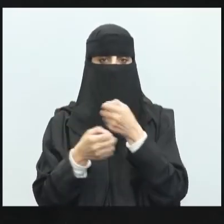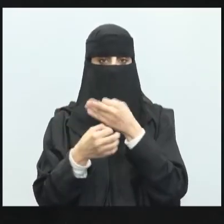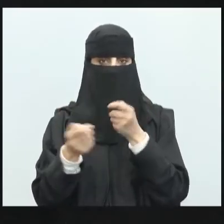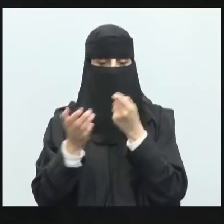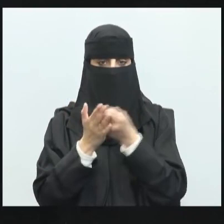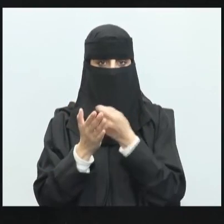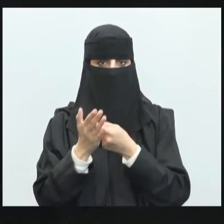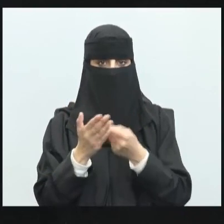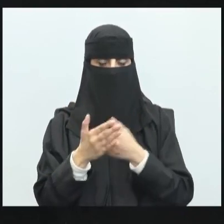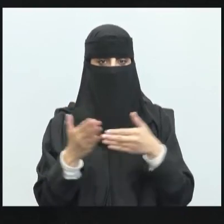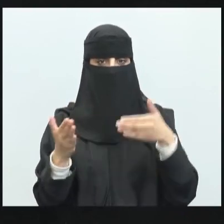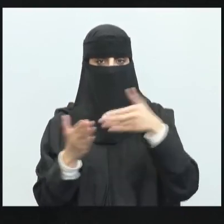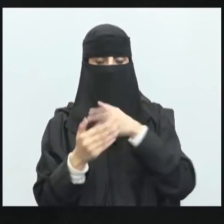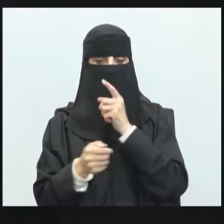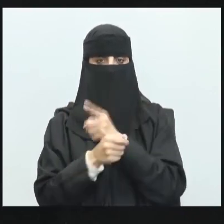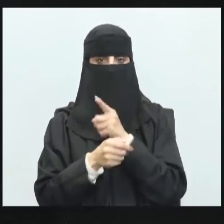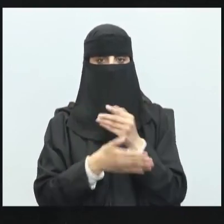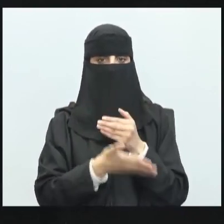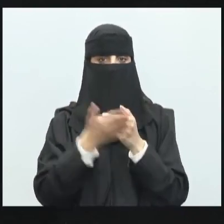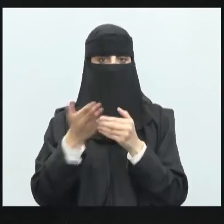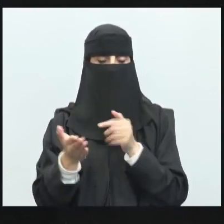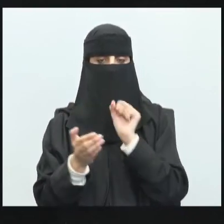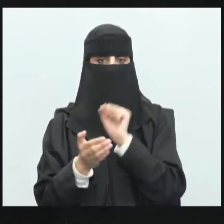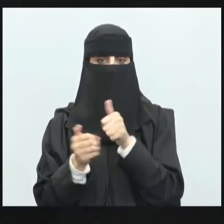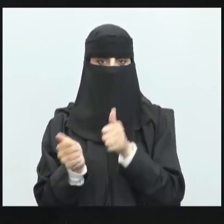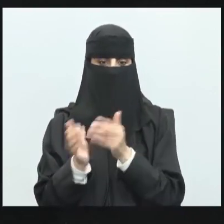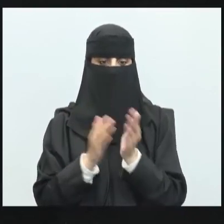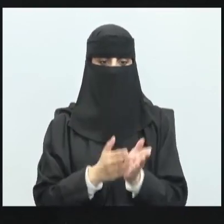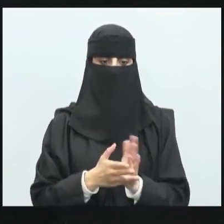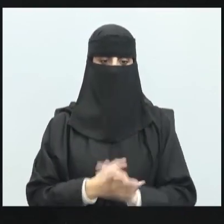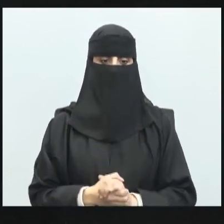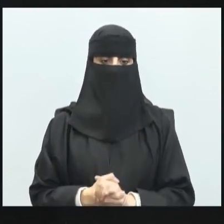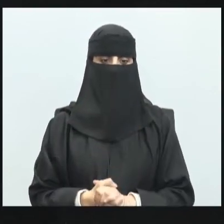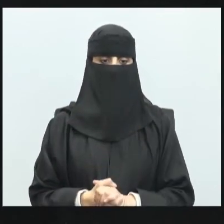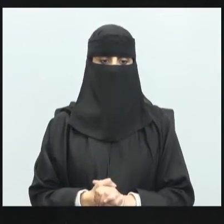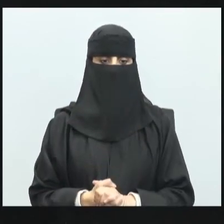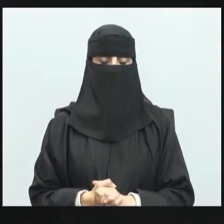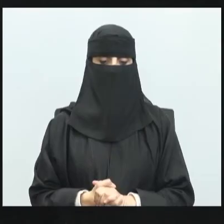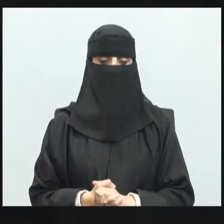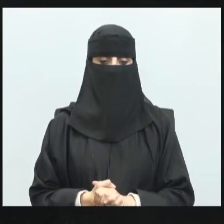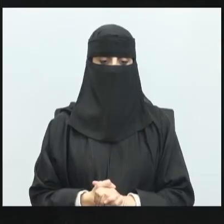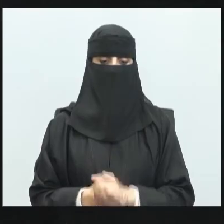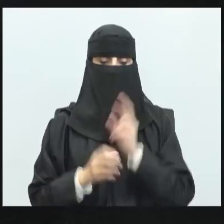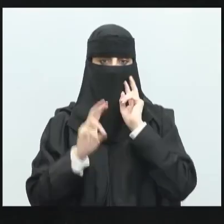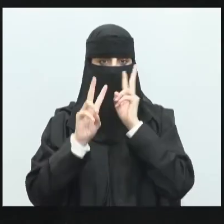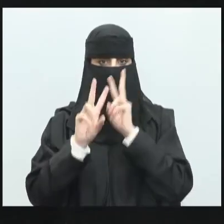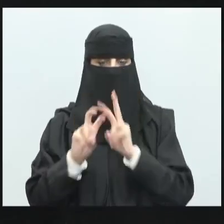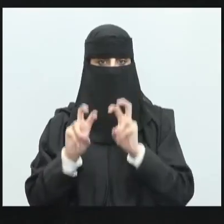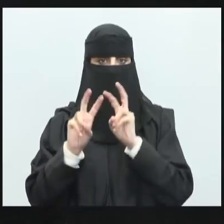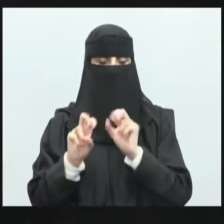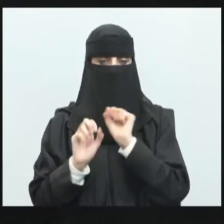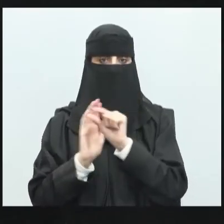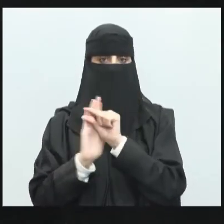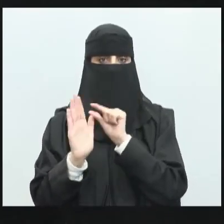وتقديمه لمعلميكم في نهايه دراستكم لهذه الوحده ابحثوا عن